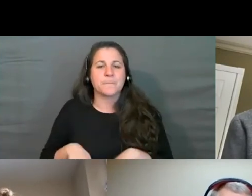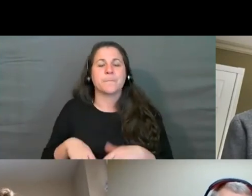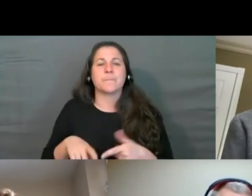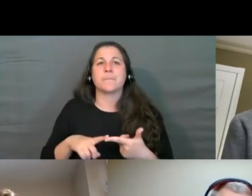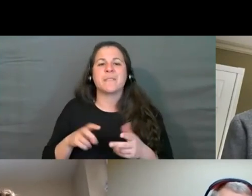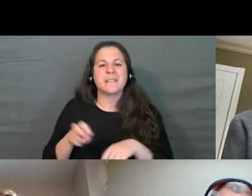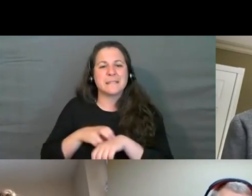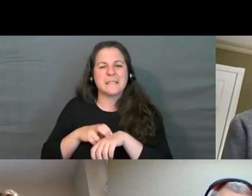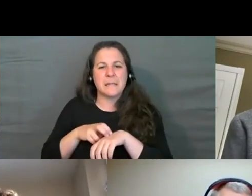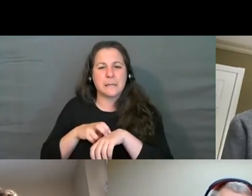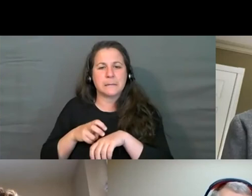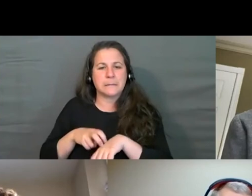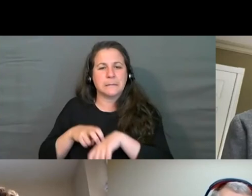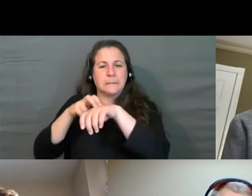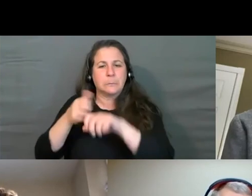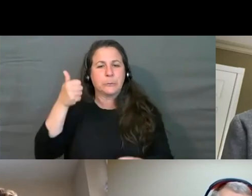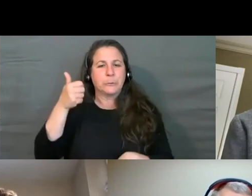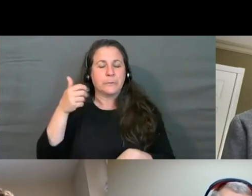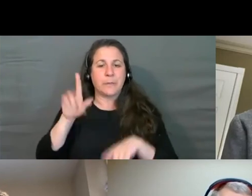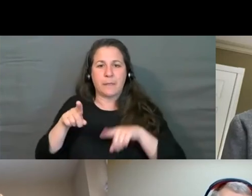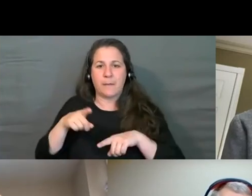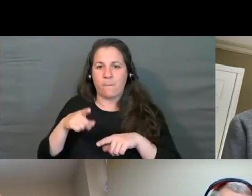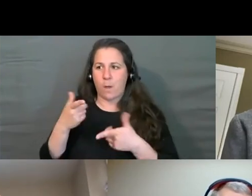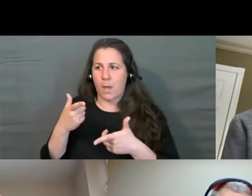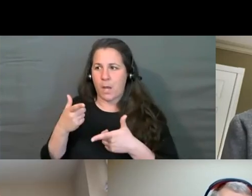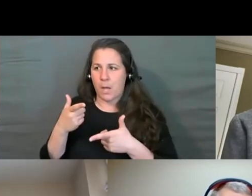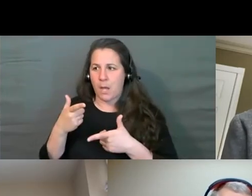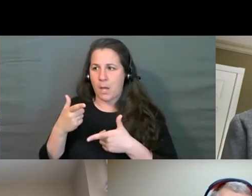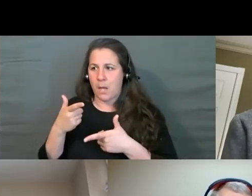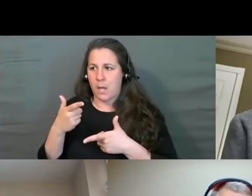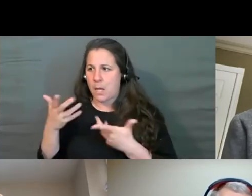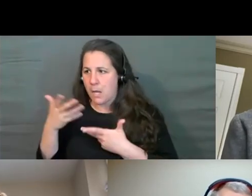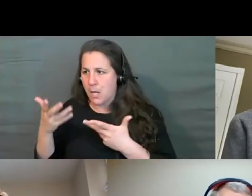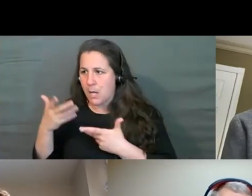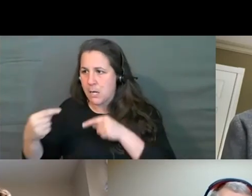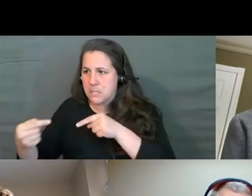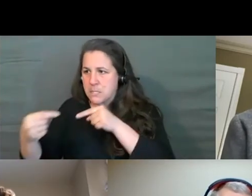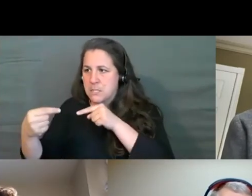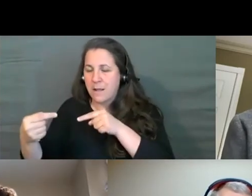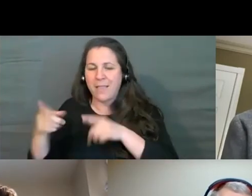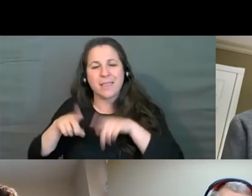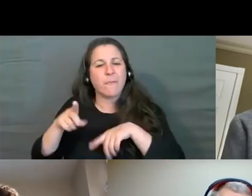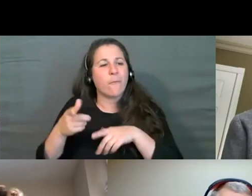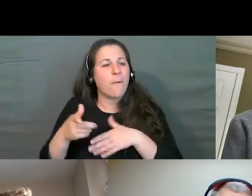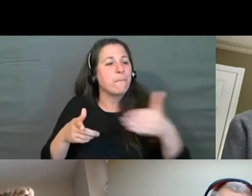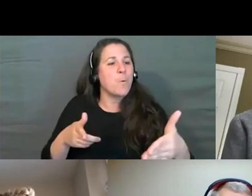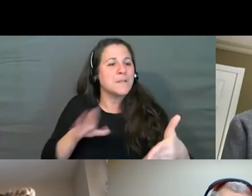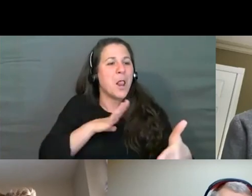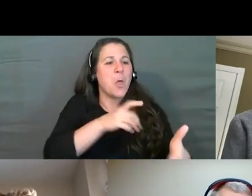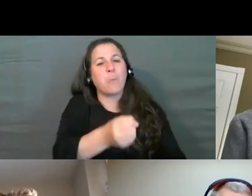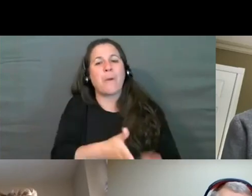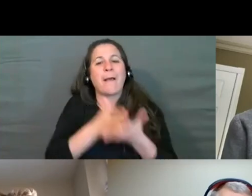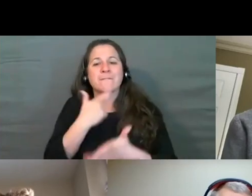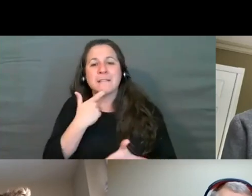j'ai l'impression peut-être dans la résolution de certains problèmes, quand ton voisin de bureau n'est pas à côté, c'est peut-être un petit peu plus